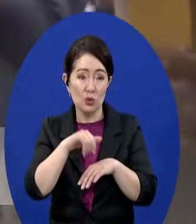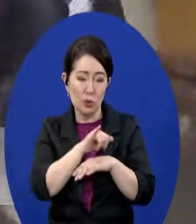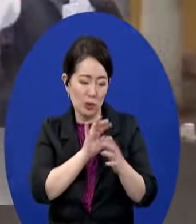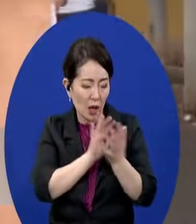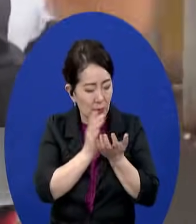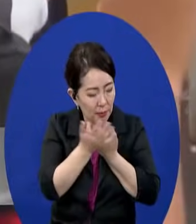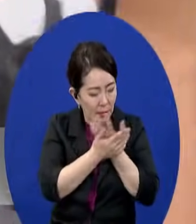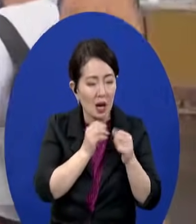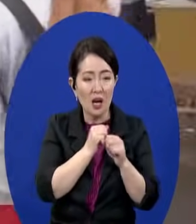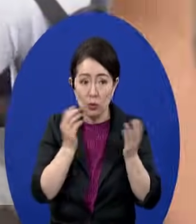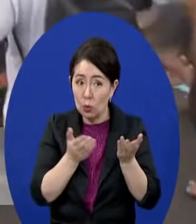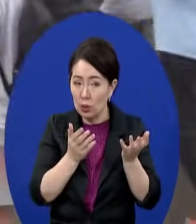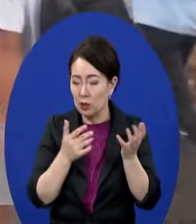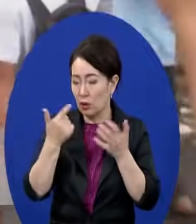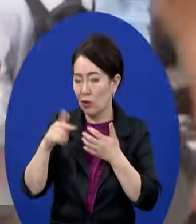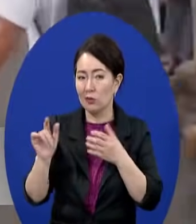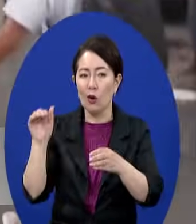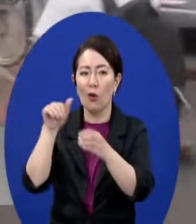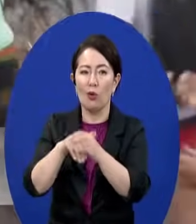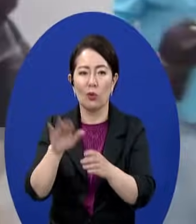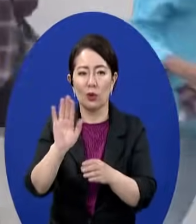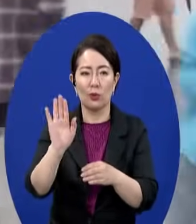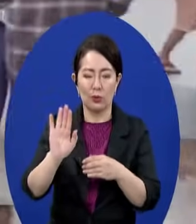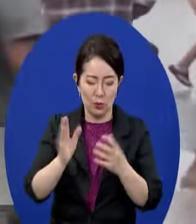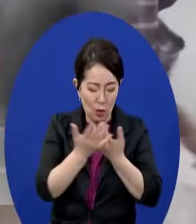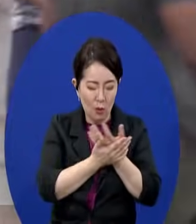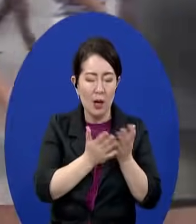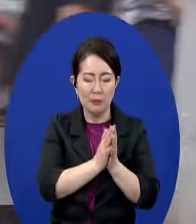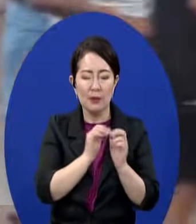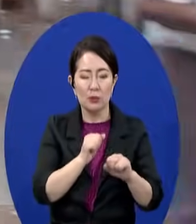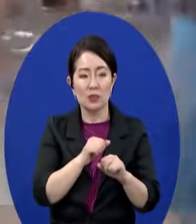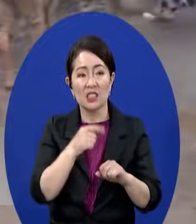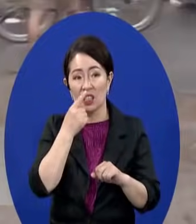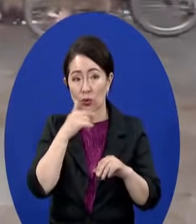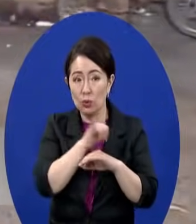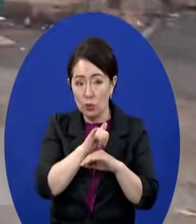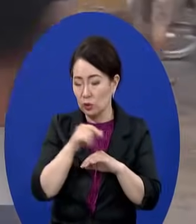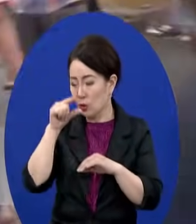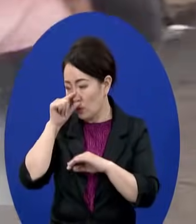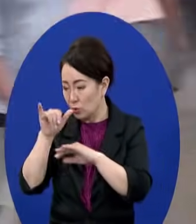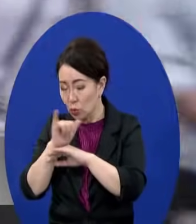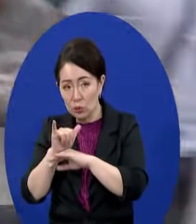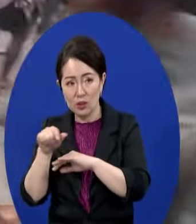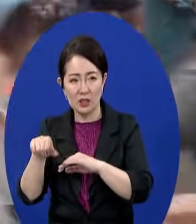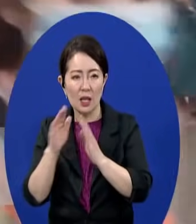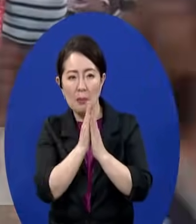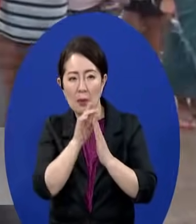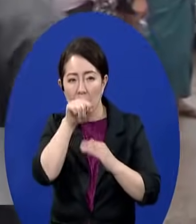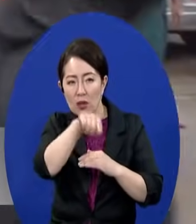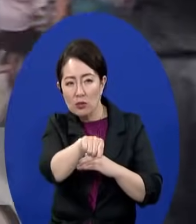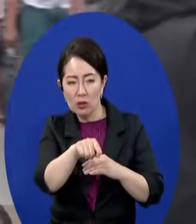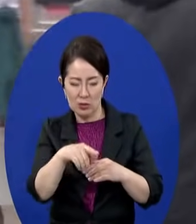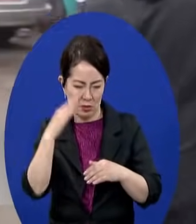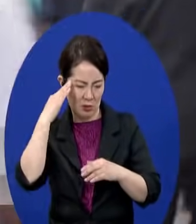ажиллахыг уриалж, үүнд хөндлөнгөөс оролцохгүй байхыг уриалсан юм. Бүгд найрамдах Хятад ард улс болон Оросын холбооны улсын хувьд тус улсад болсон